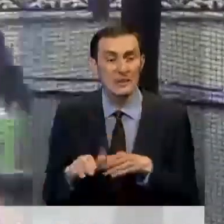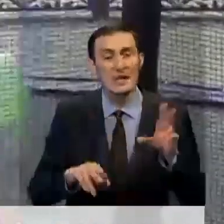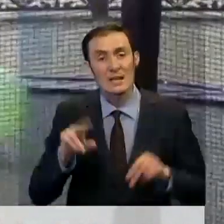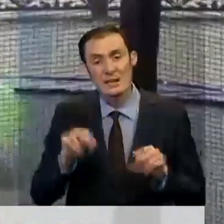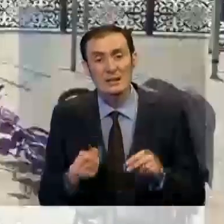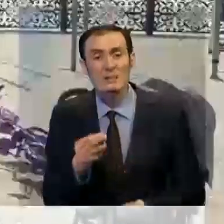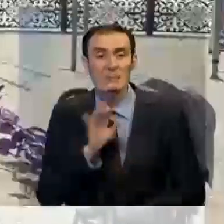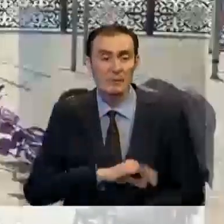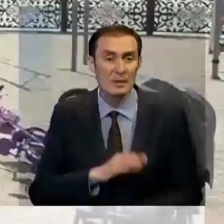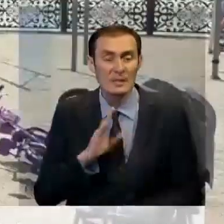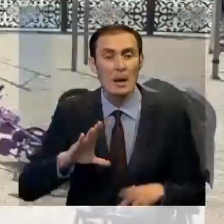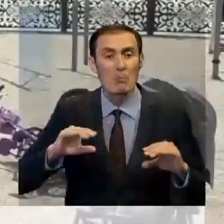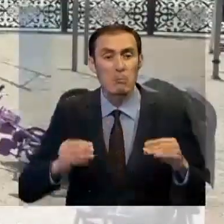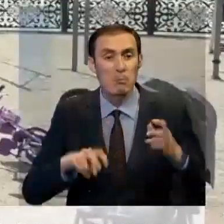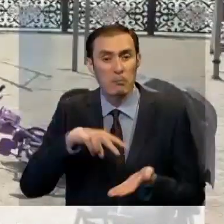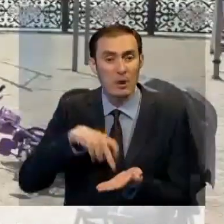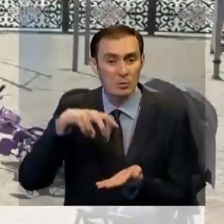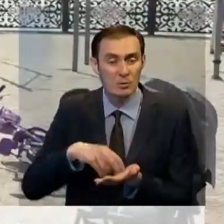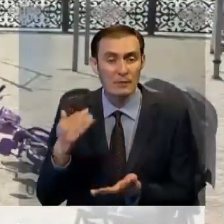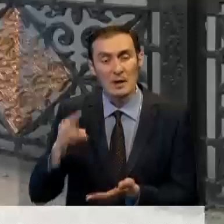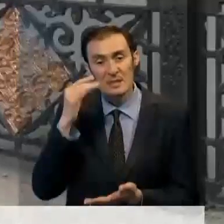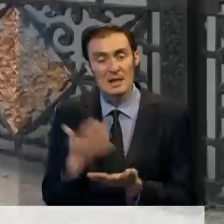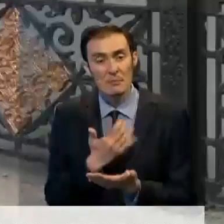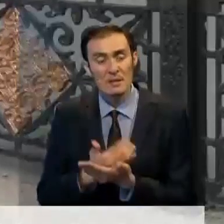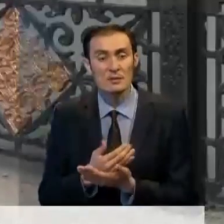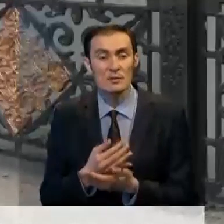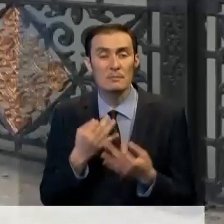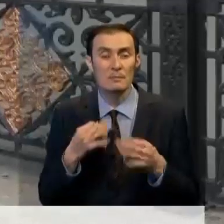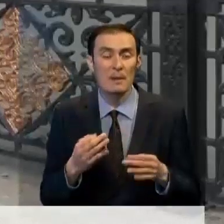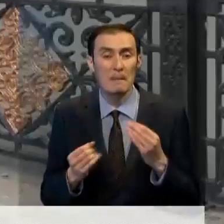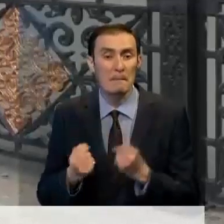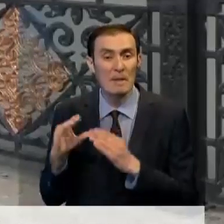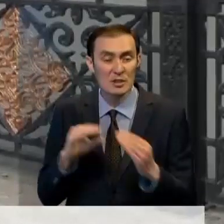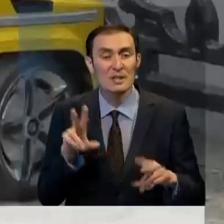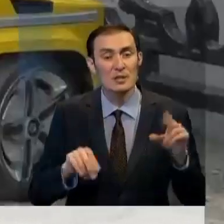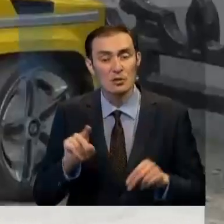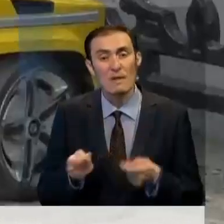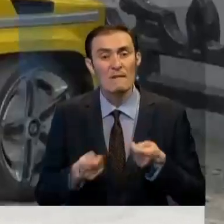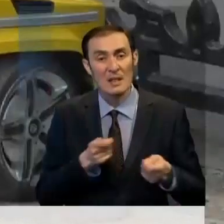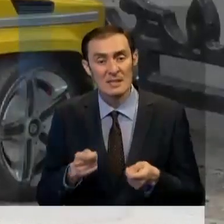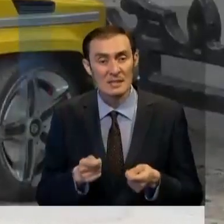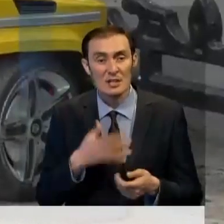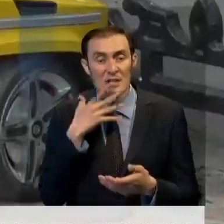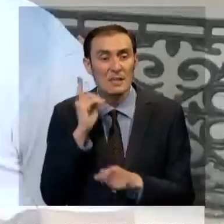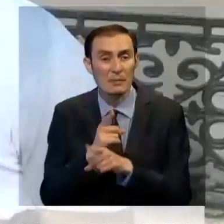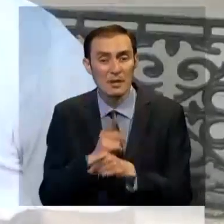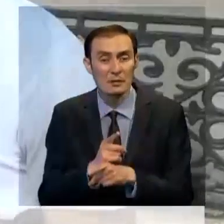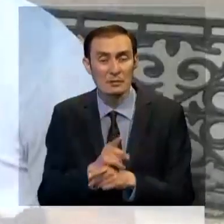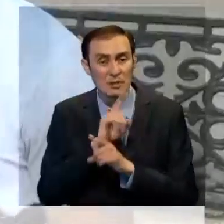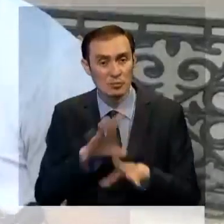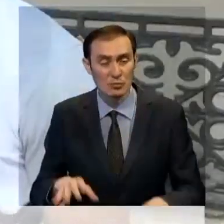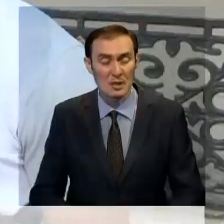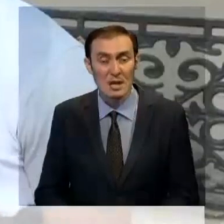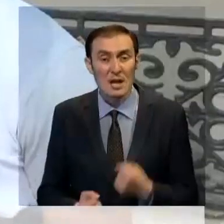надеясь на прибыль из батутов. Адлет Мухаммед Каиров, зарабатывающий прокатом машинок, надеется, что власти отменят свой запрет.